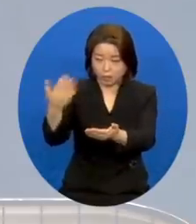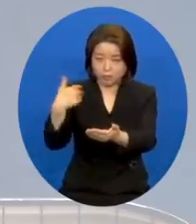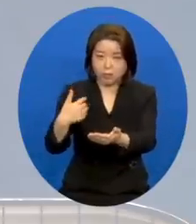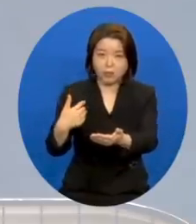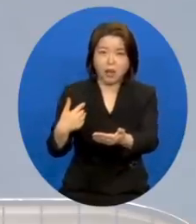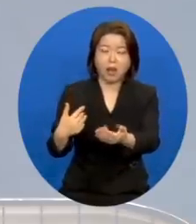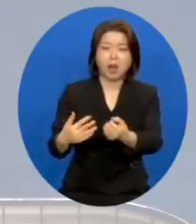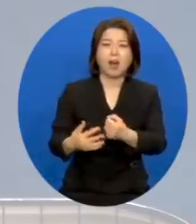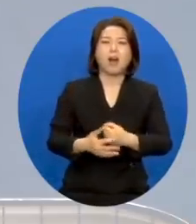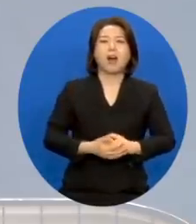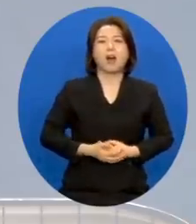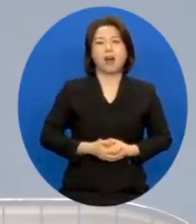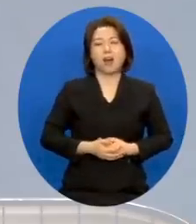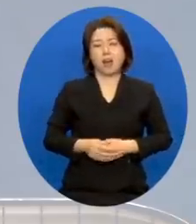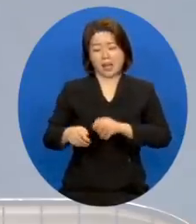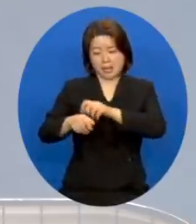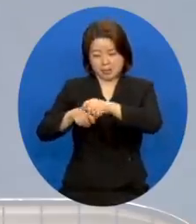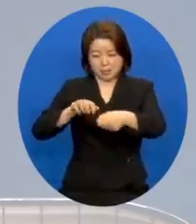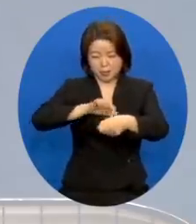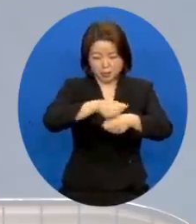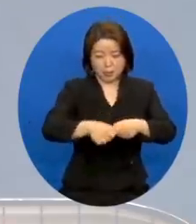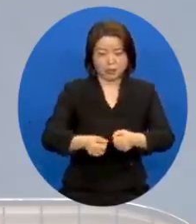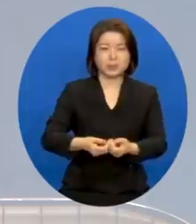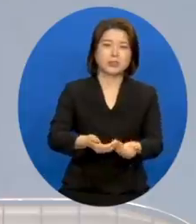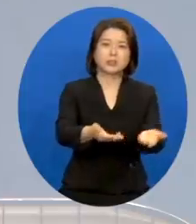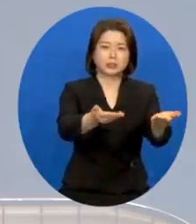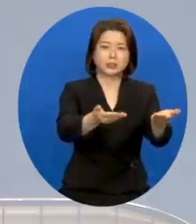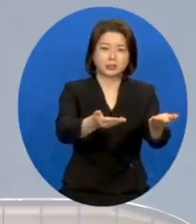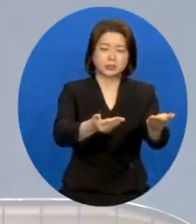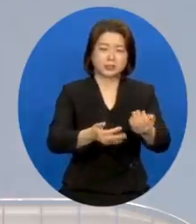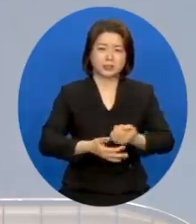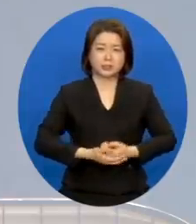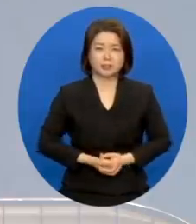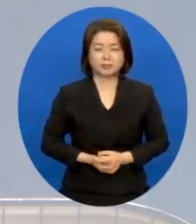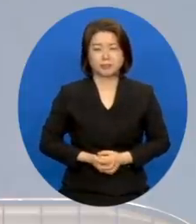그래서 신은 양말을 벗어서 드렸어요